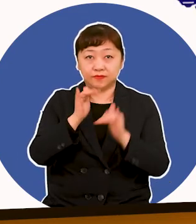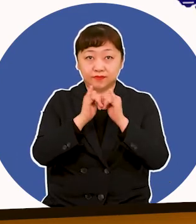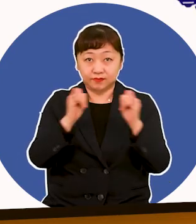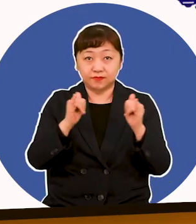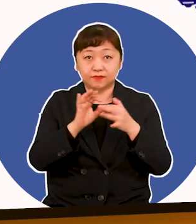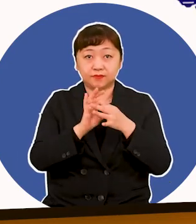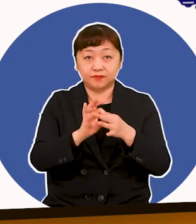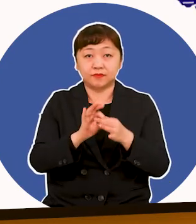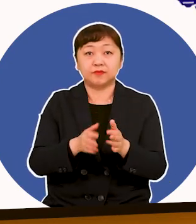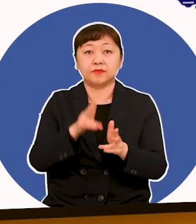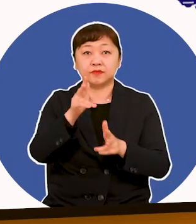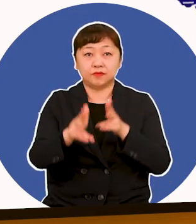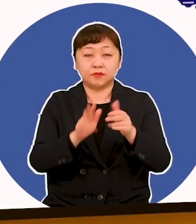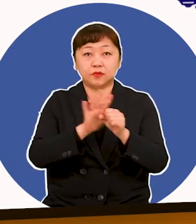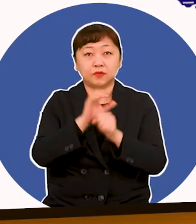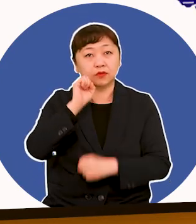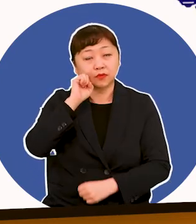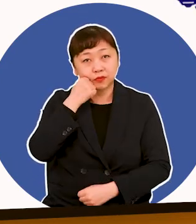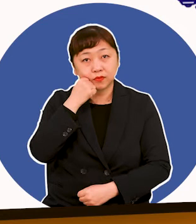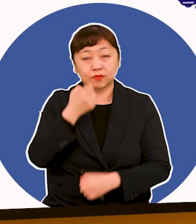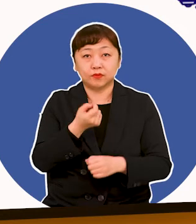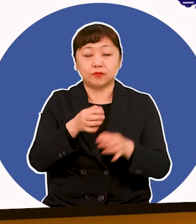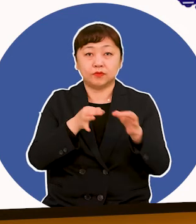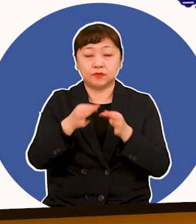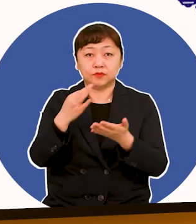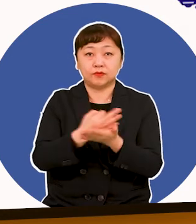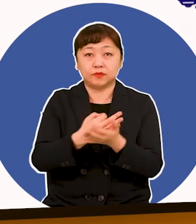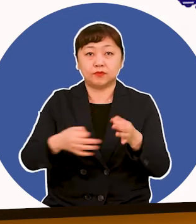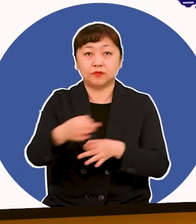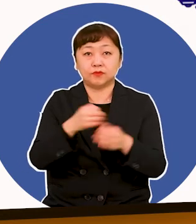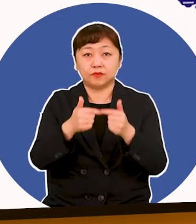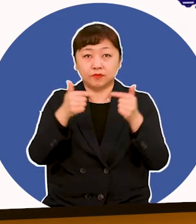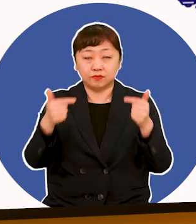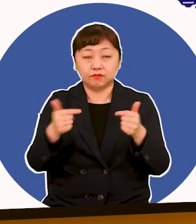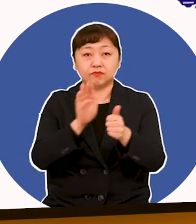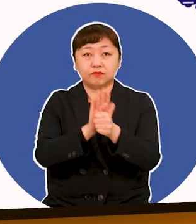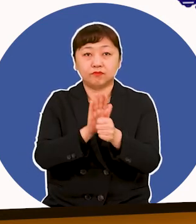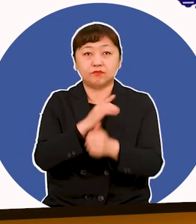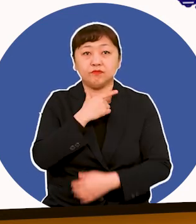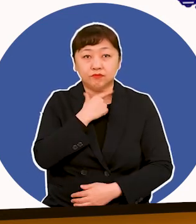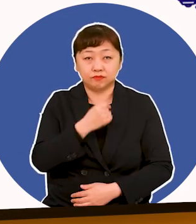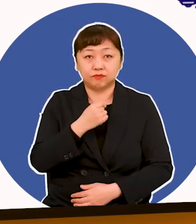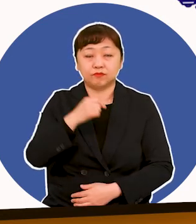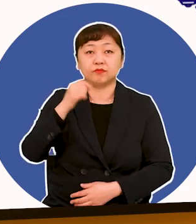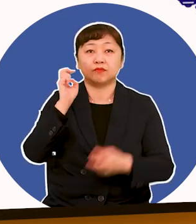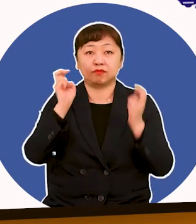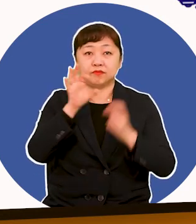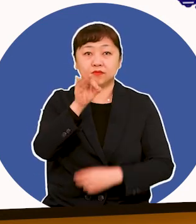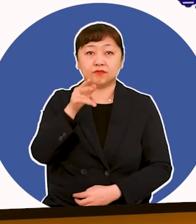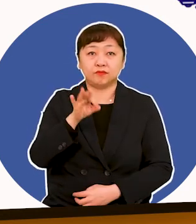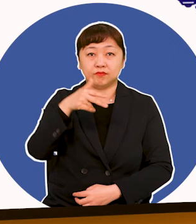이번 사업이 코로 날 구로 어려운 소상공인의 매출증대에 도움이 되길 바란다 며 주영진 2l 의